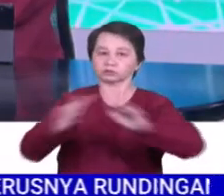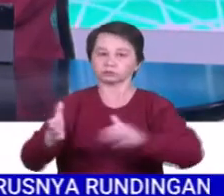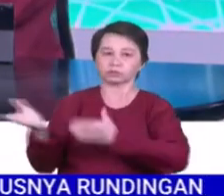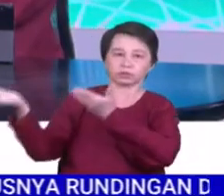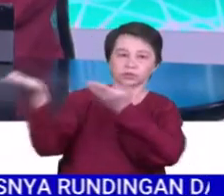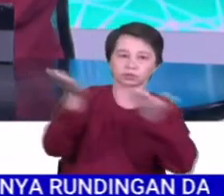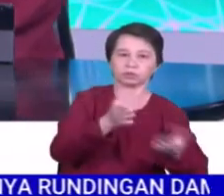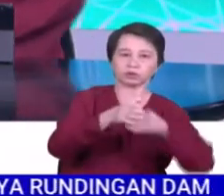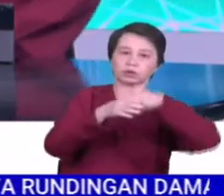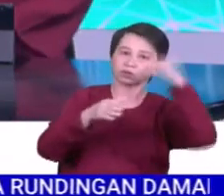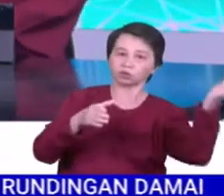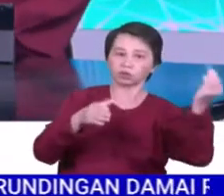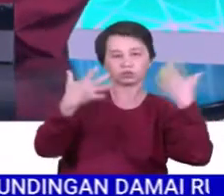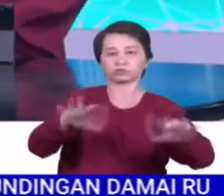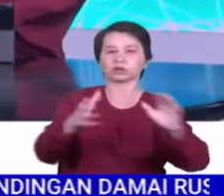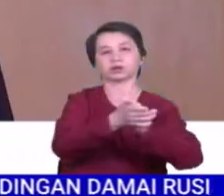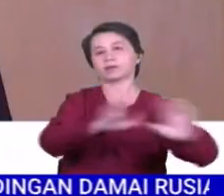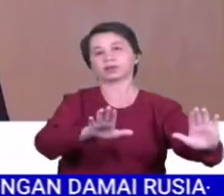dibawa keluar.